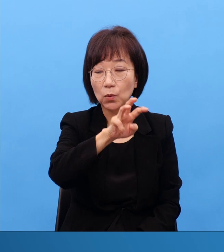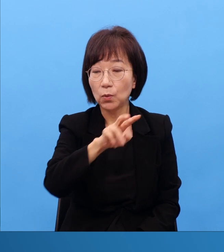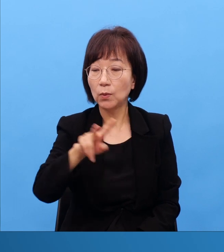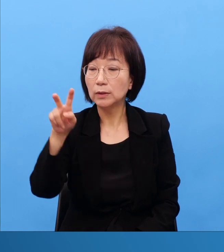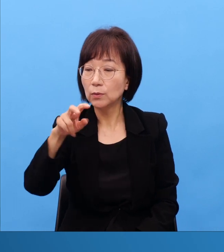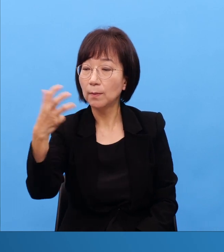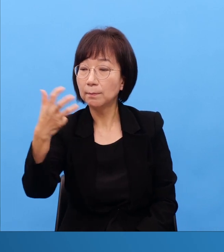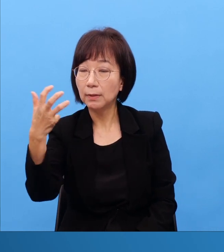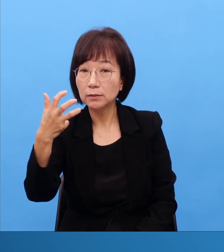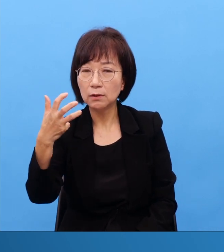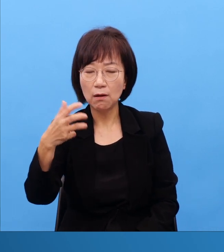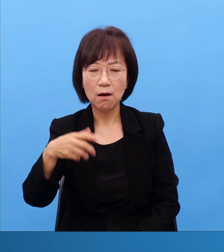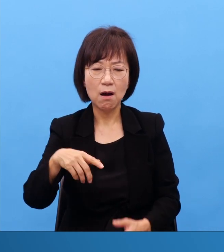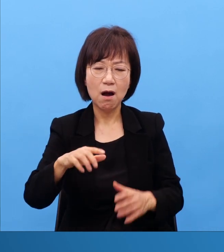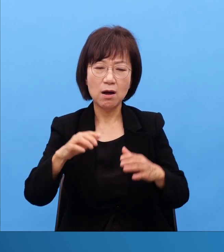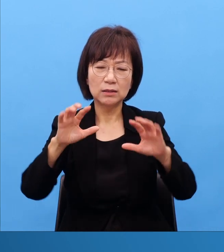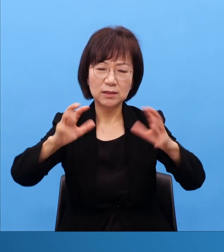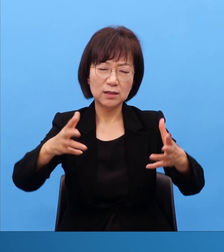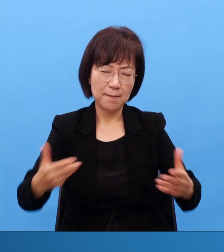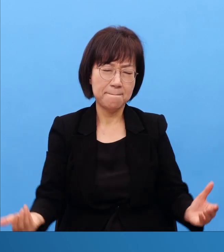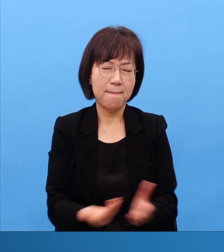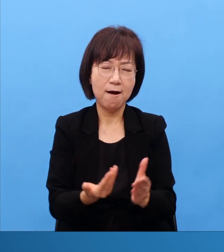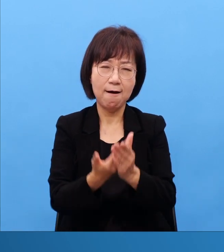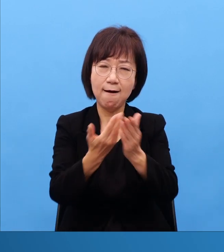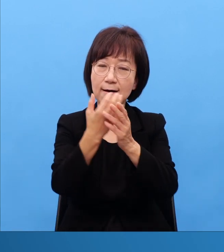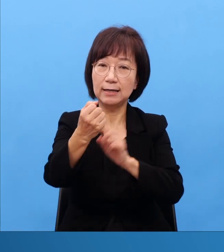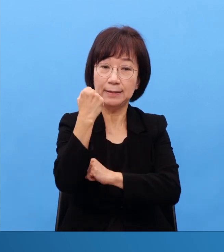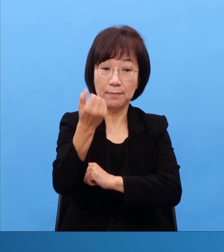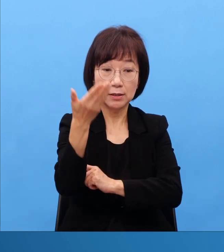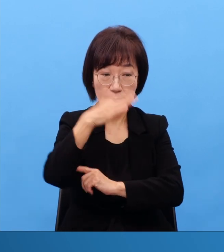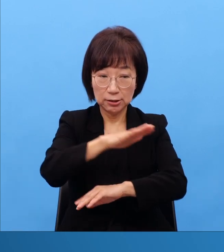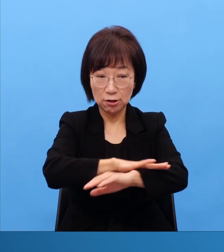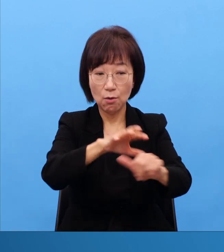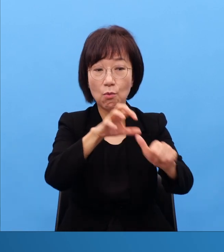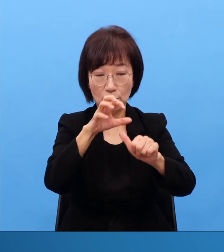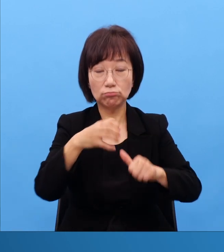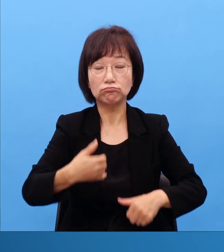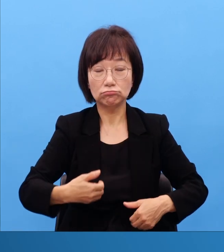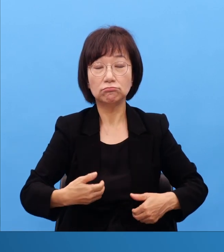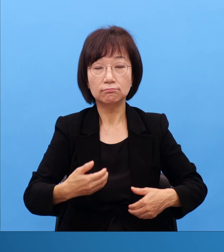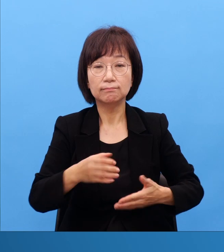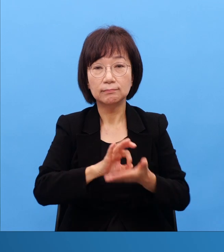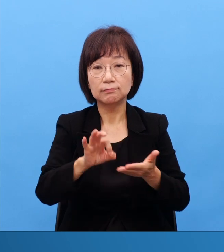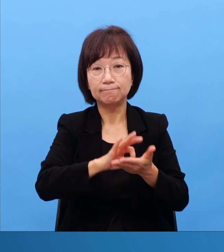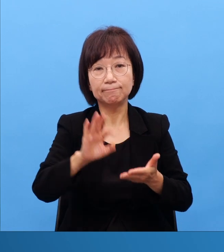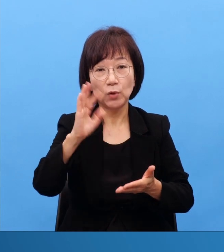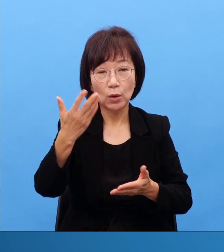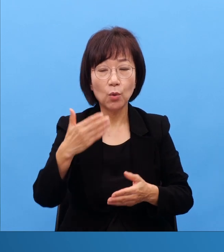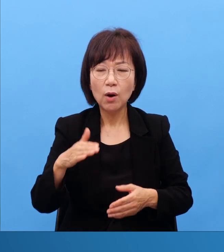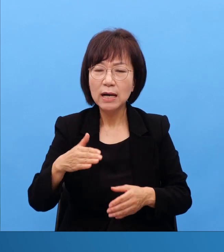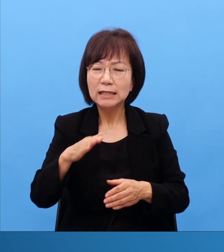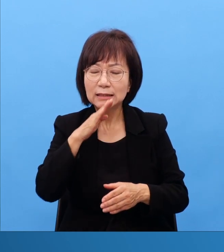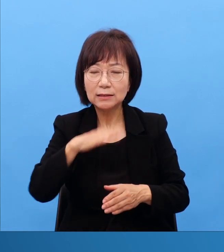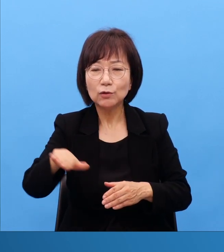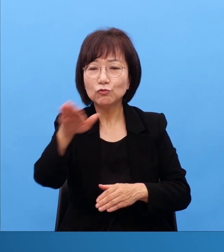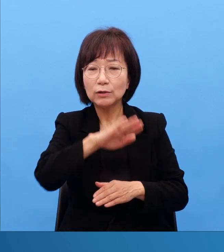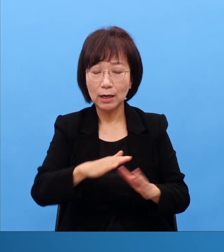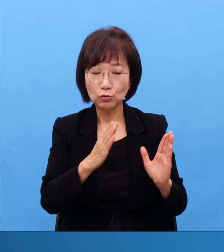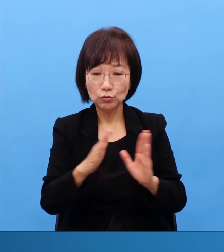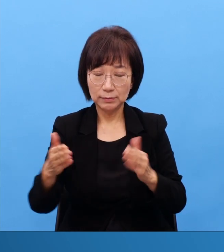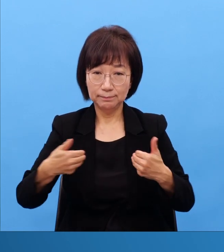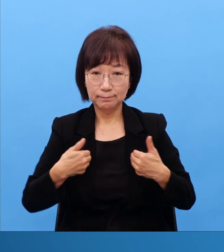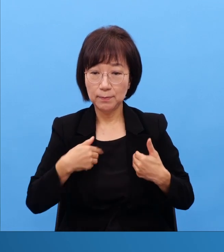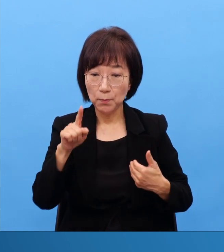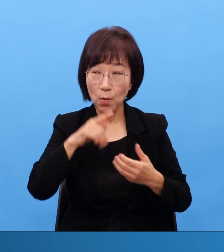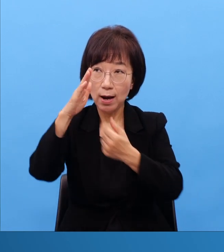크게 발전할 시대가 맞지만 그것은 활용하면 되고 렘넌트가 해야 할 실제 준비는 하나님이 주신